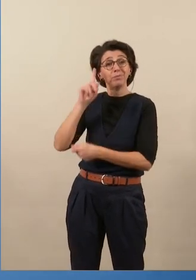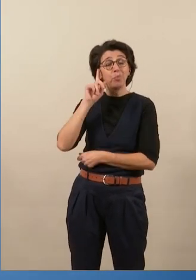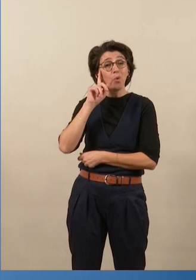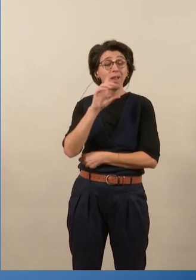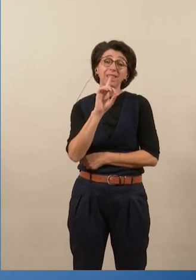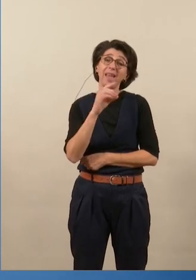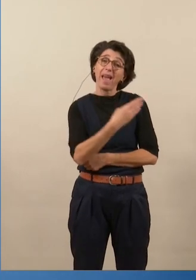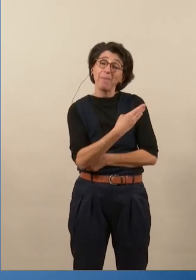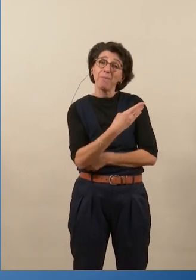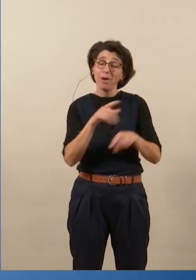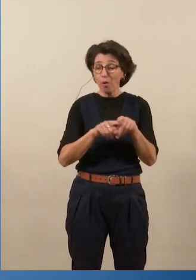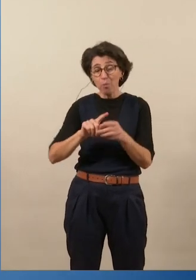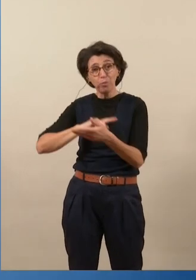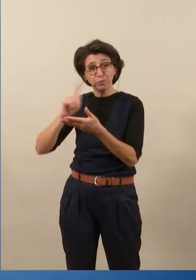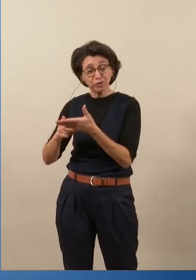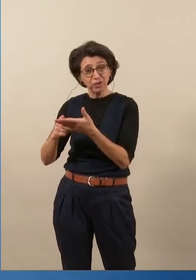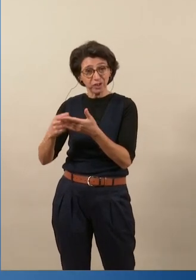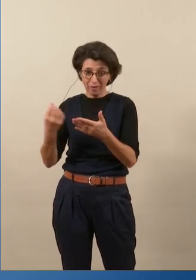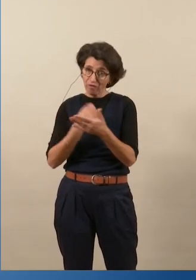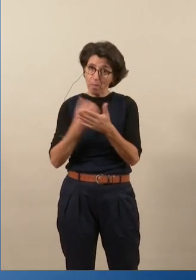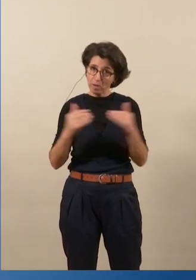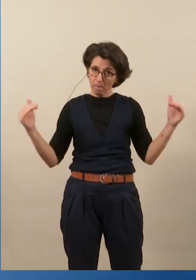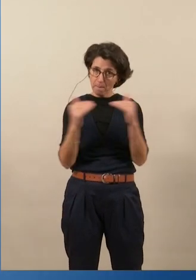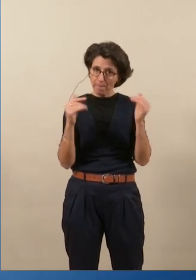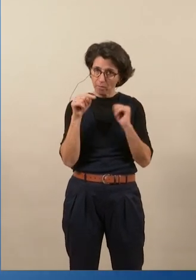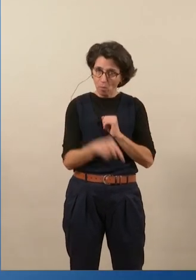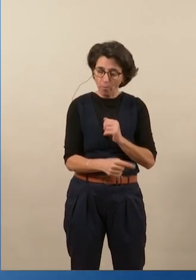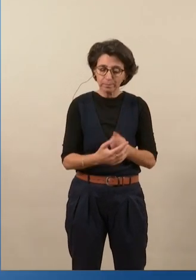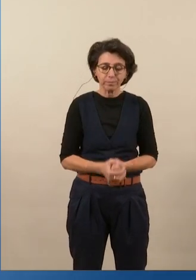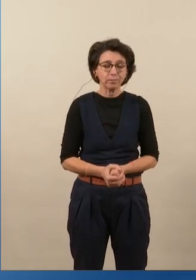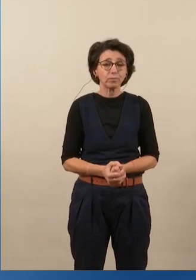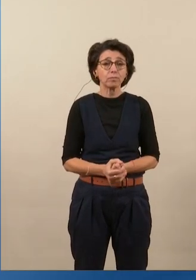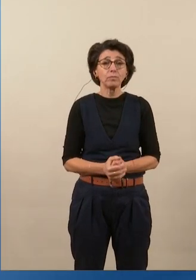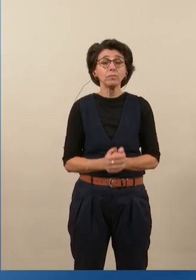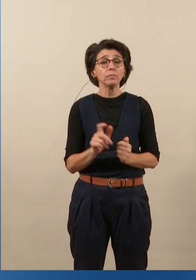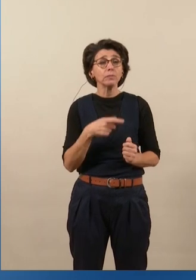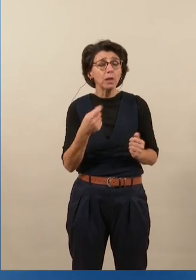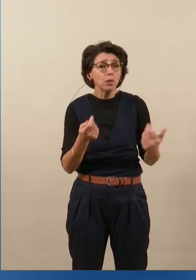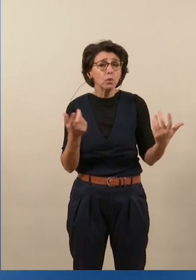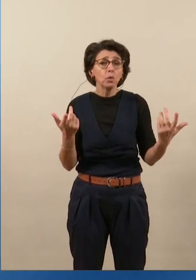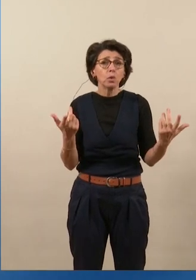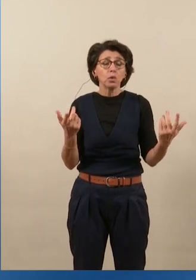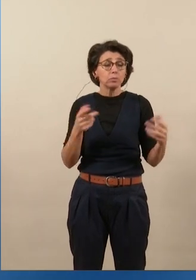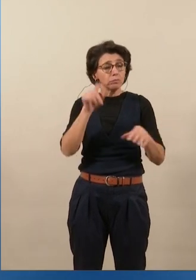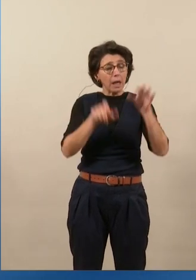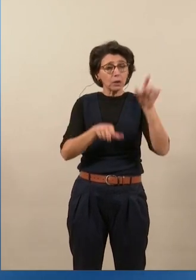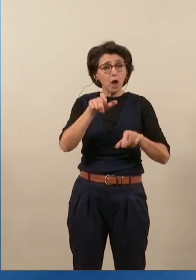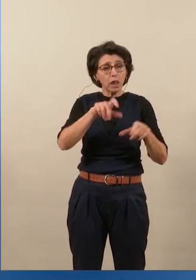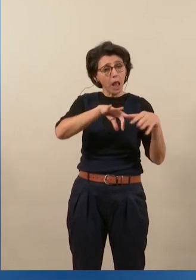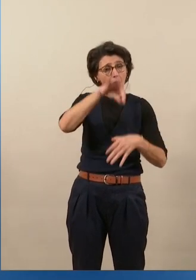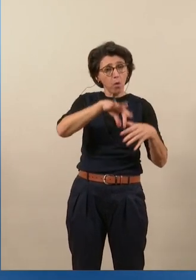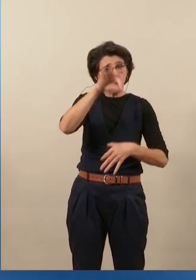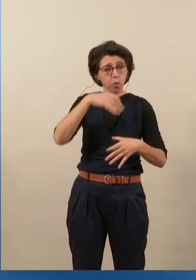d'information que le budget lui-même il est indispensable à la transparence qui permet aux élus d'opposition